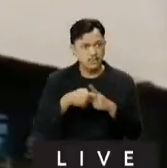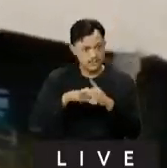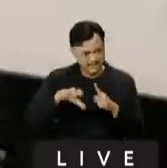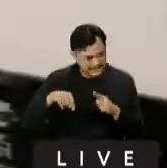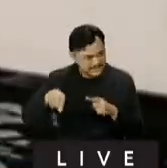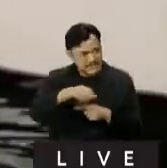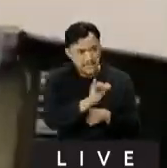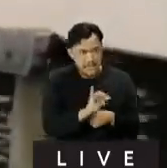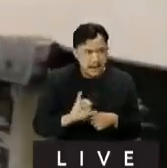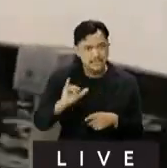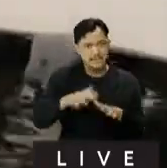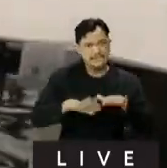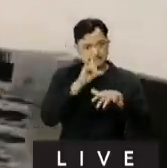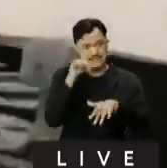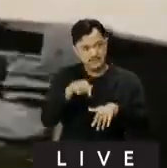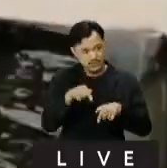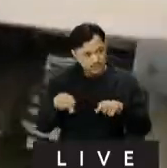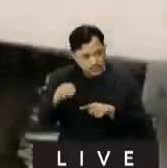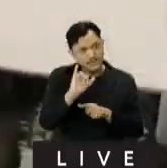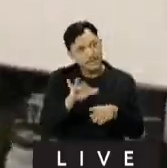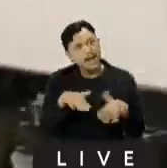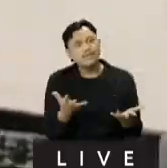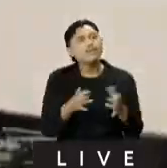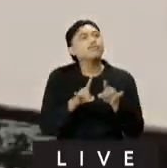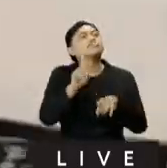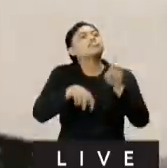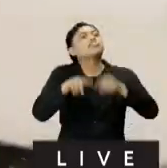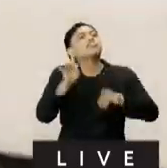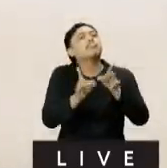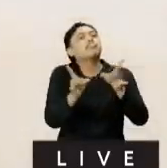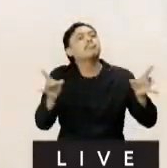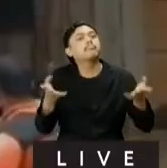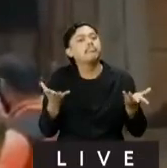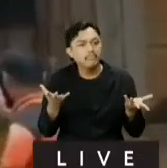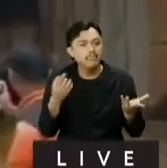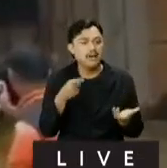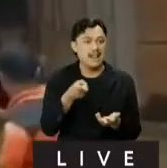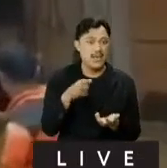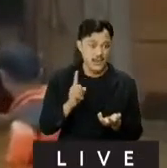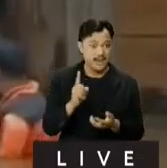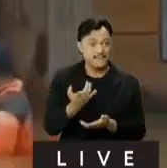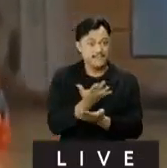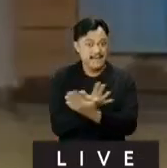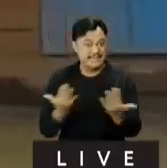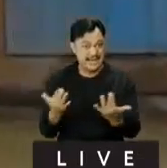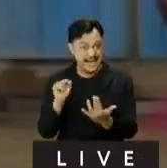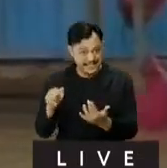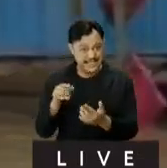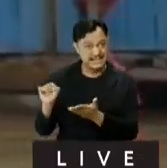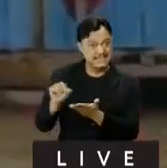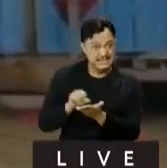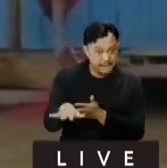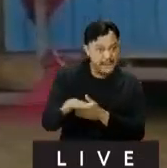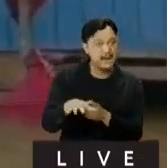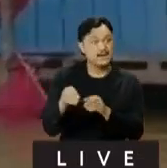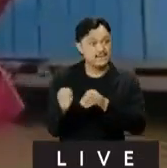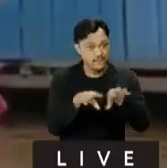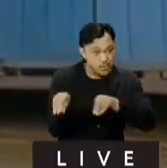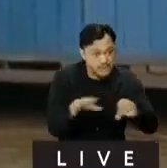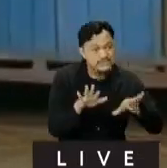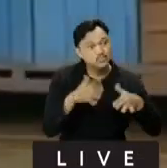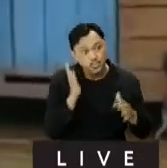terdampak sama tingginya ketinggian banjirnya kah? Dan apakah para korban yang terdampak ini sudah dievakuasi dari rumah masing-masing?